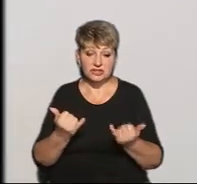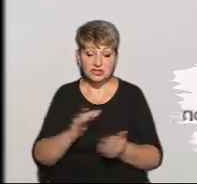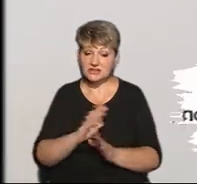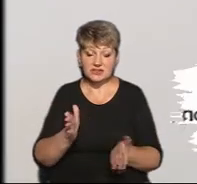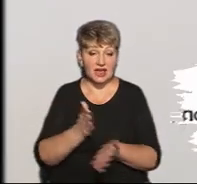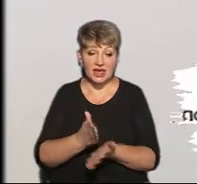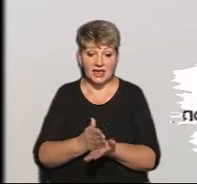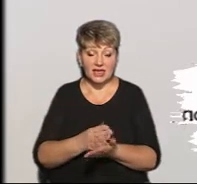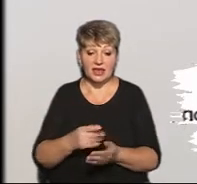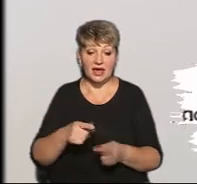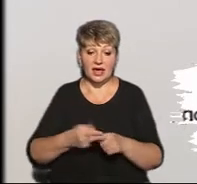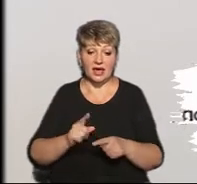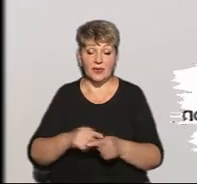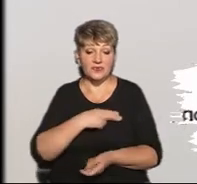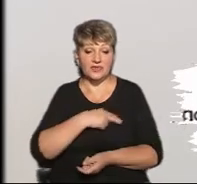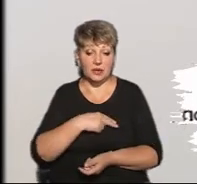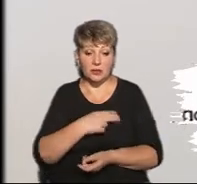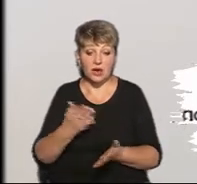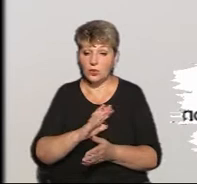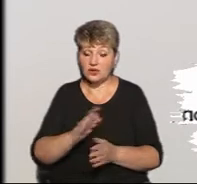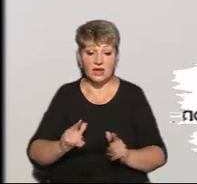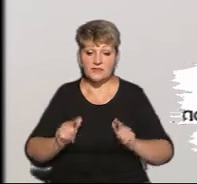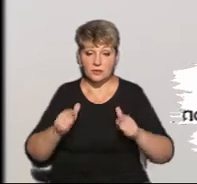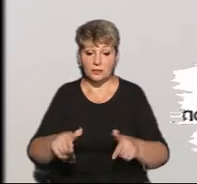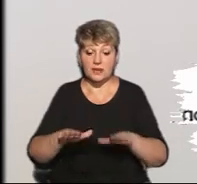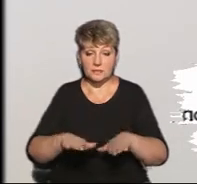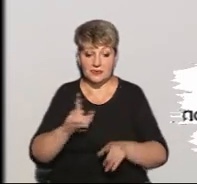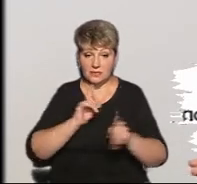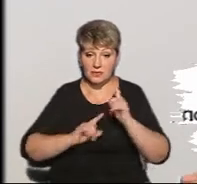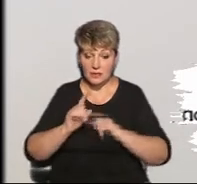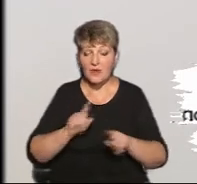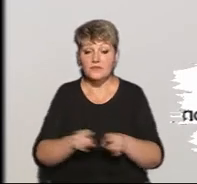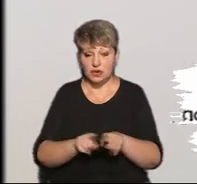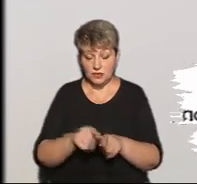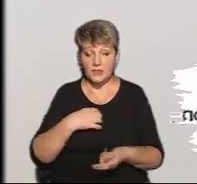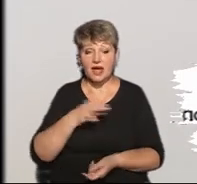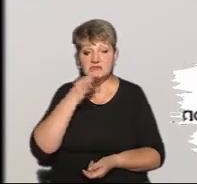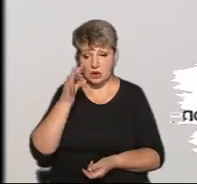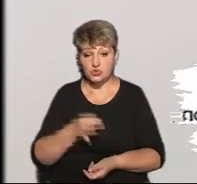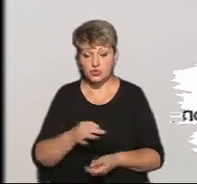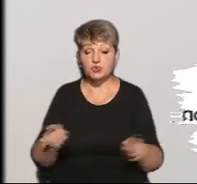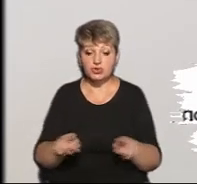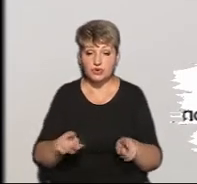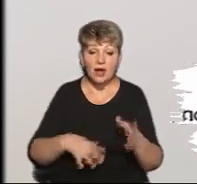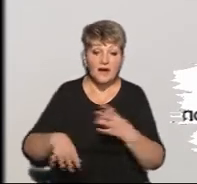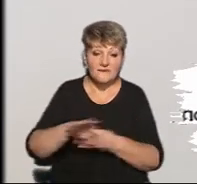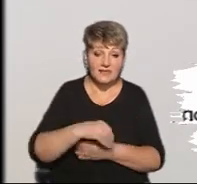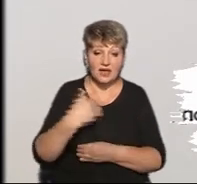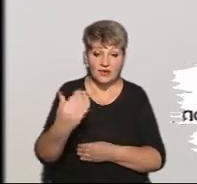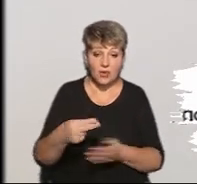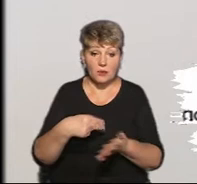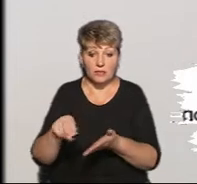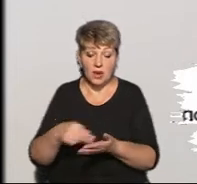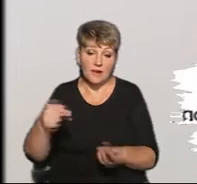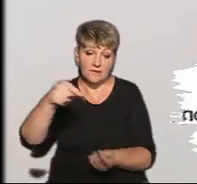членом партії Всеукраїнське об'єднання «Свобода», який не балотується до міської ради, проте все одно я скажу, що всі його придбання,